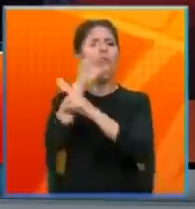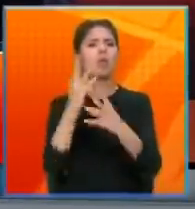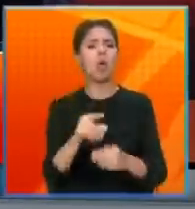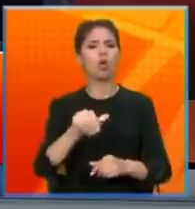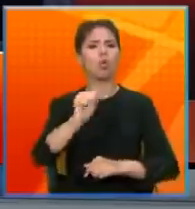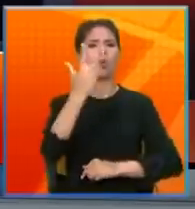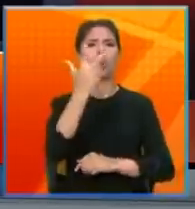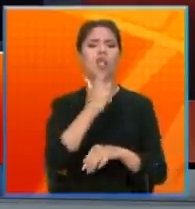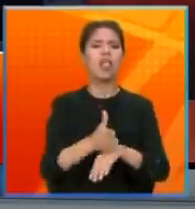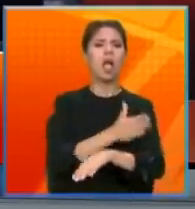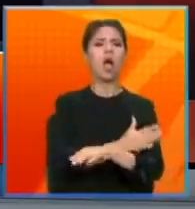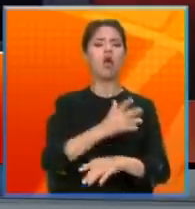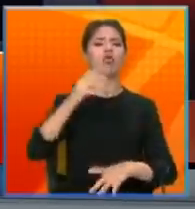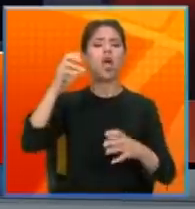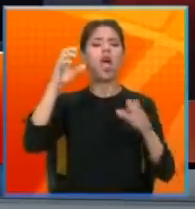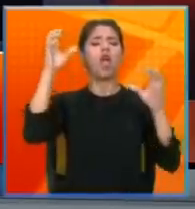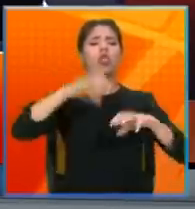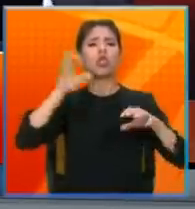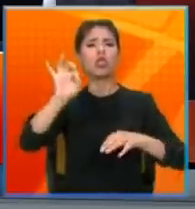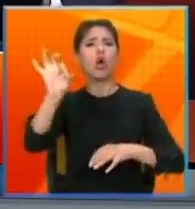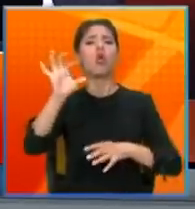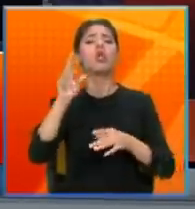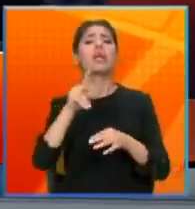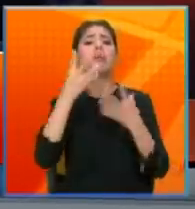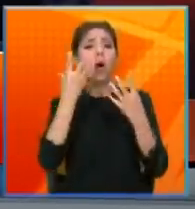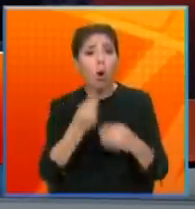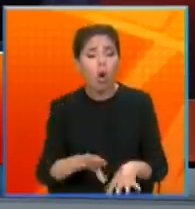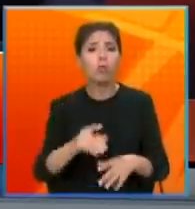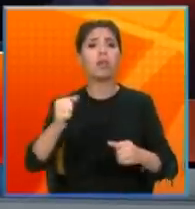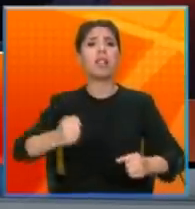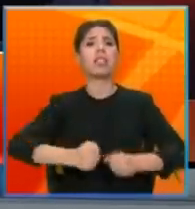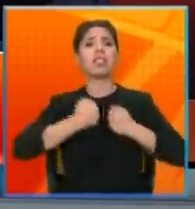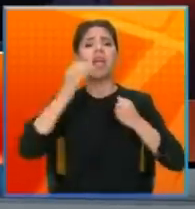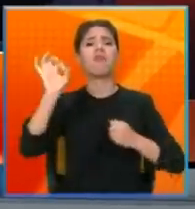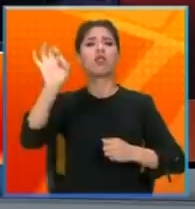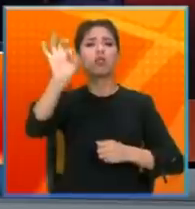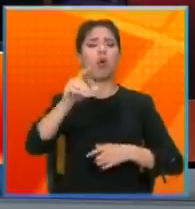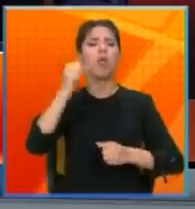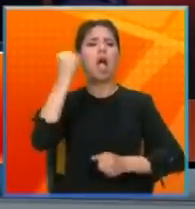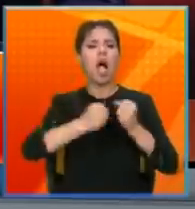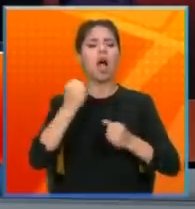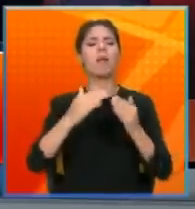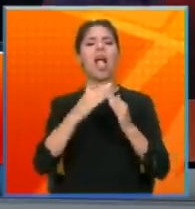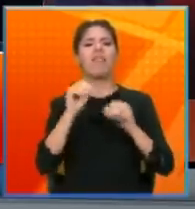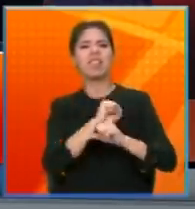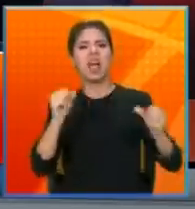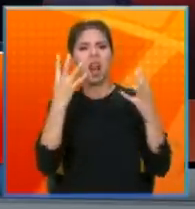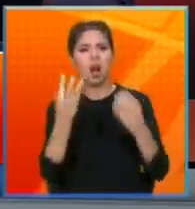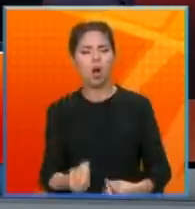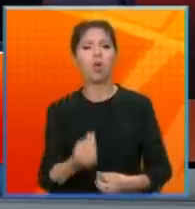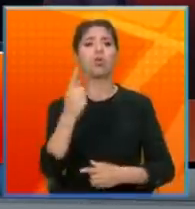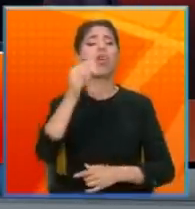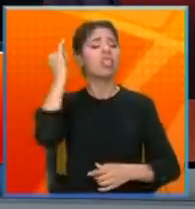bugün. 3 yıl önce yaşanan dolu fırtınasındaki kadar olmasa da yine de dev dolu taneleri araçlara, evlere de büyük hasar verdi. Daha kötüsü